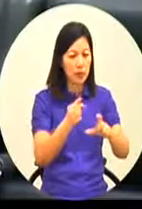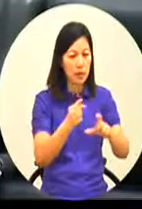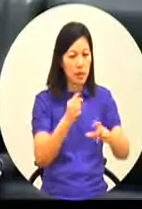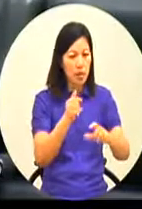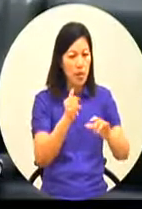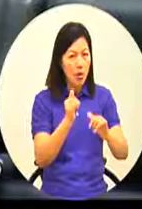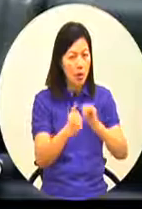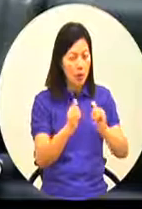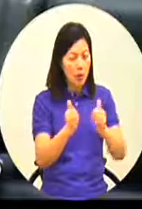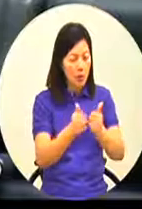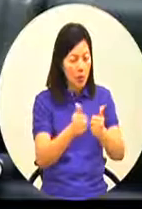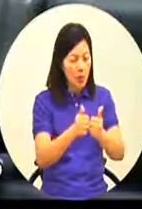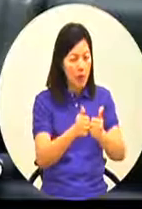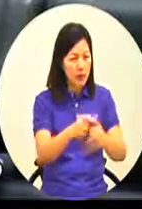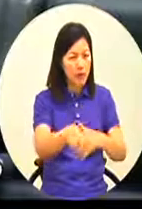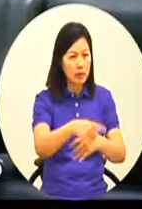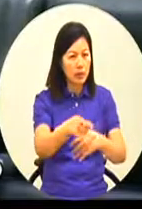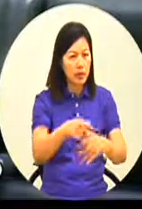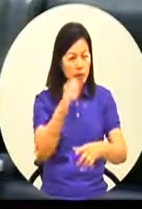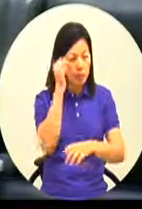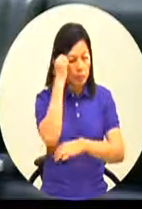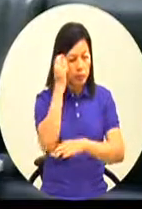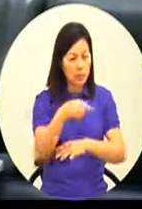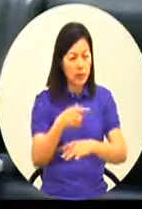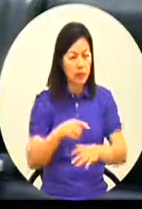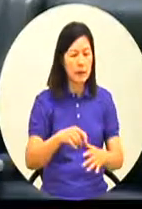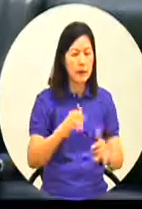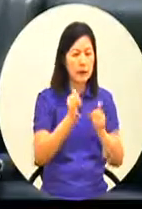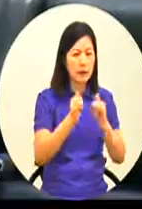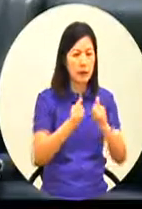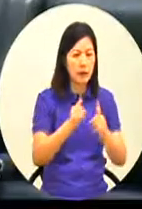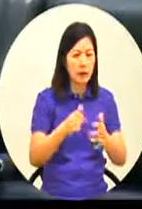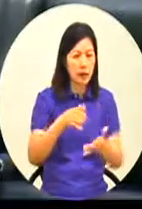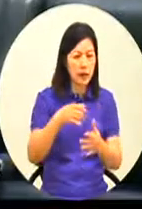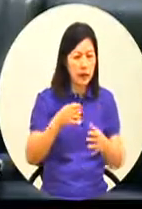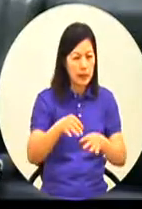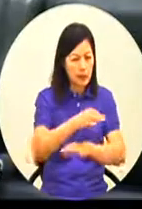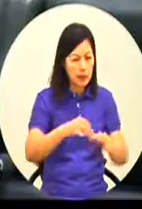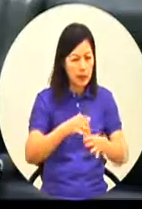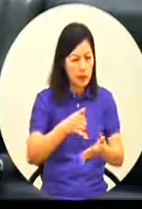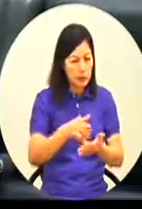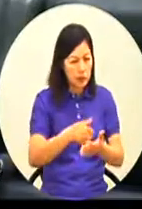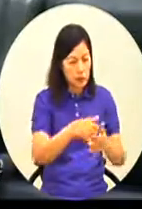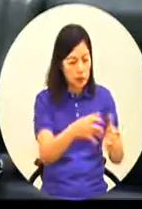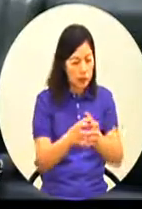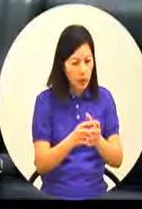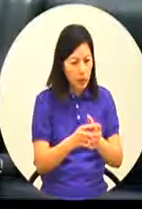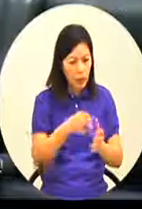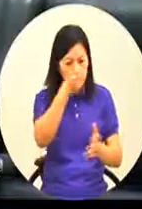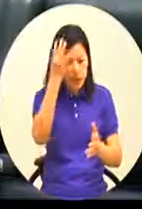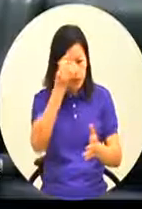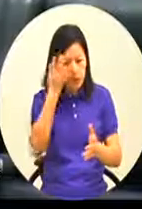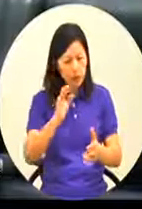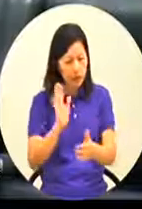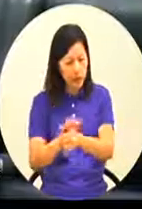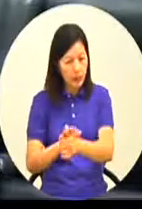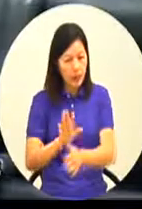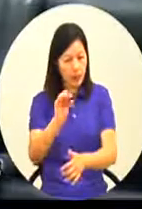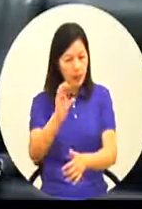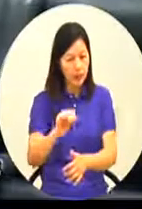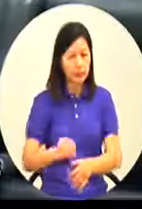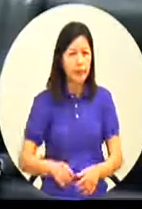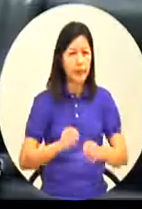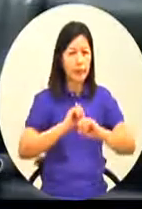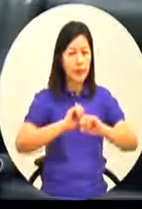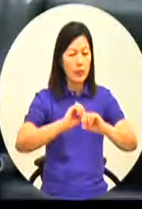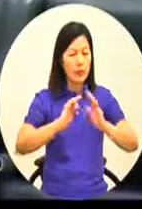励包括一些社会经济弱势，那也包括一些年轻人。那所以这个部分我想请都发局长等一下